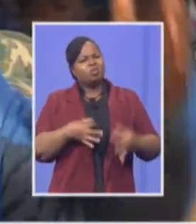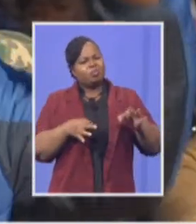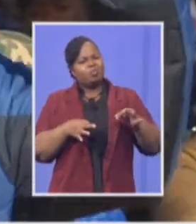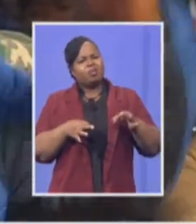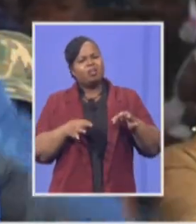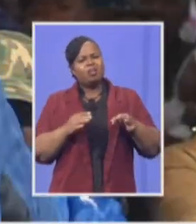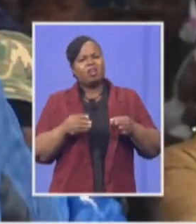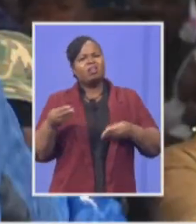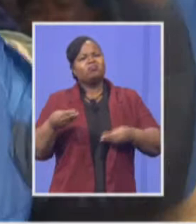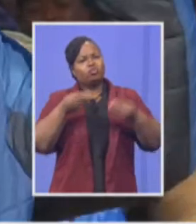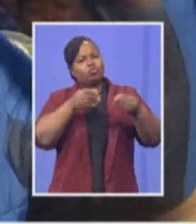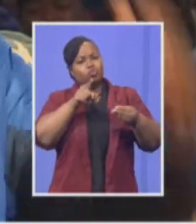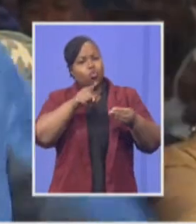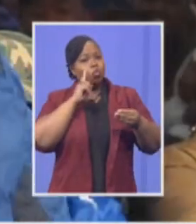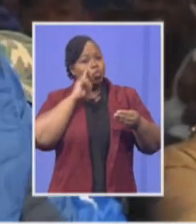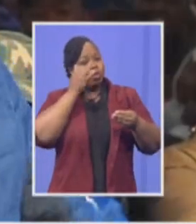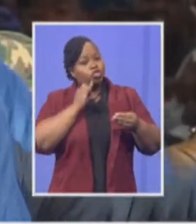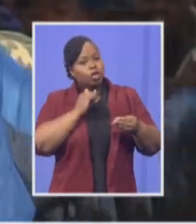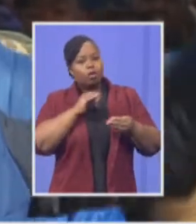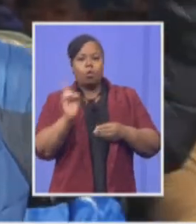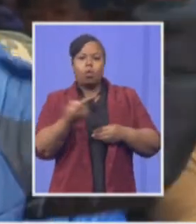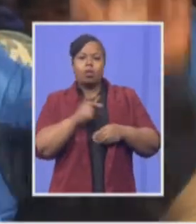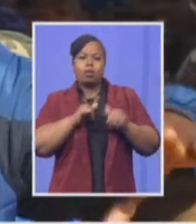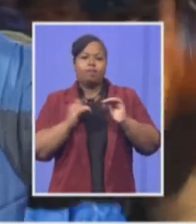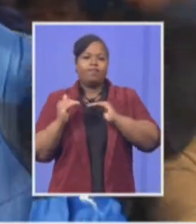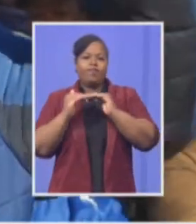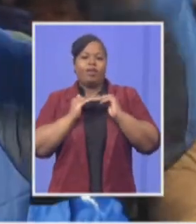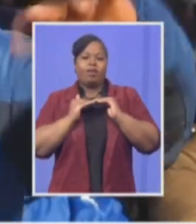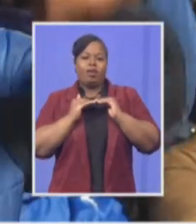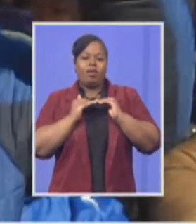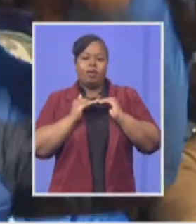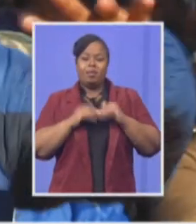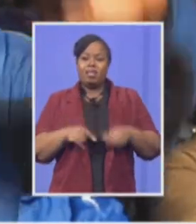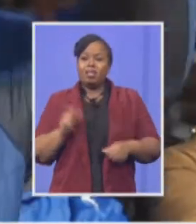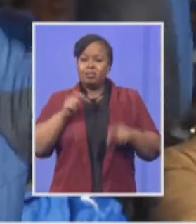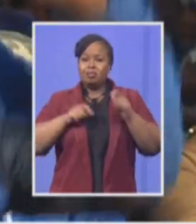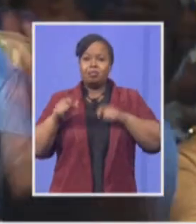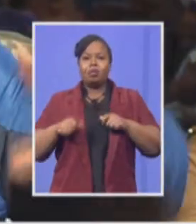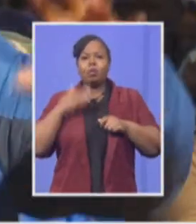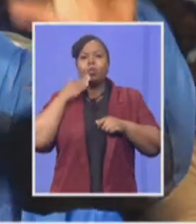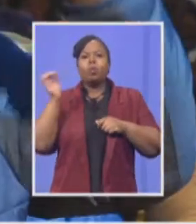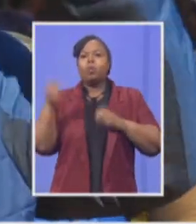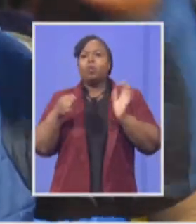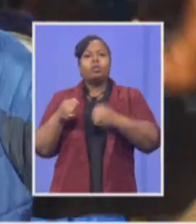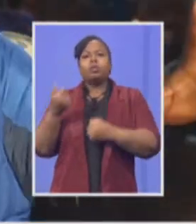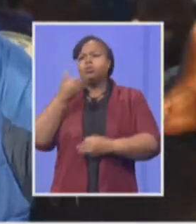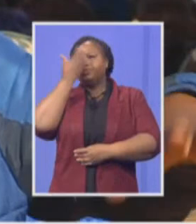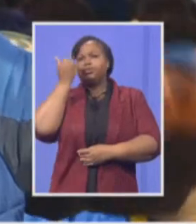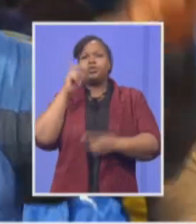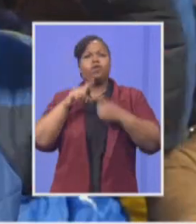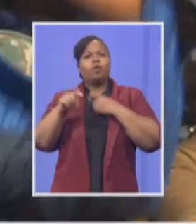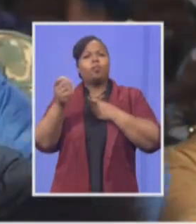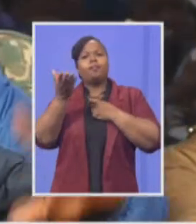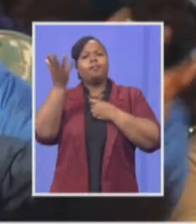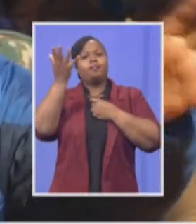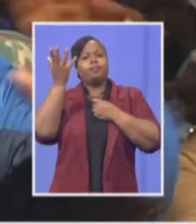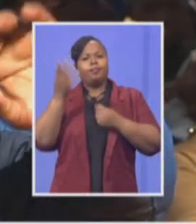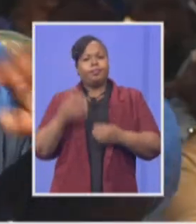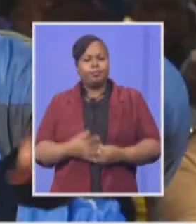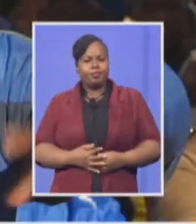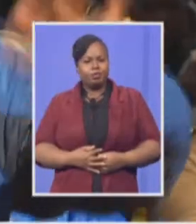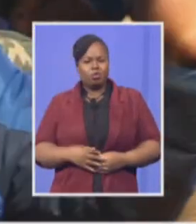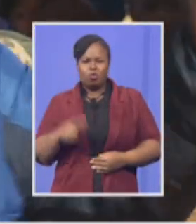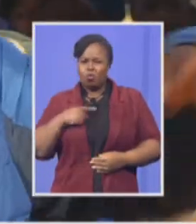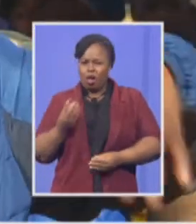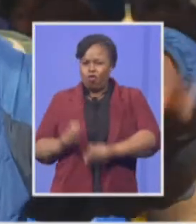kuwe bebona abantu bonke abaqashiwe ungaqashwa abantu abaqashiwe esingabazi babangena kanjani indaba